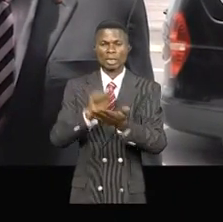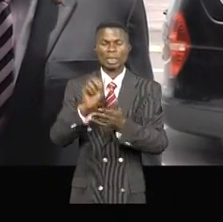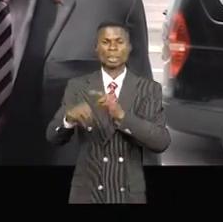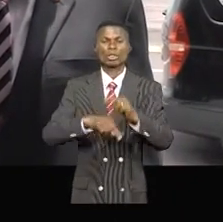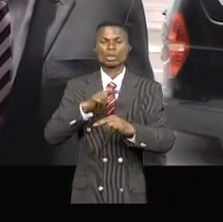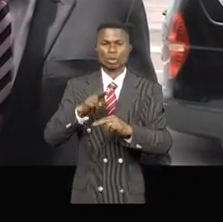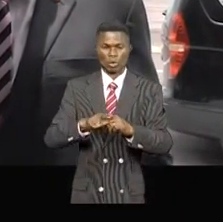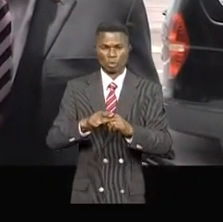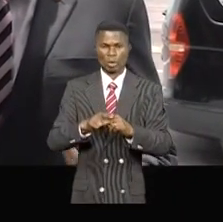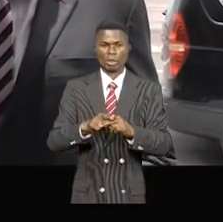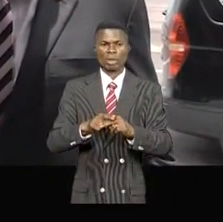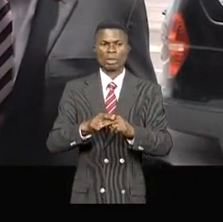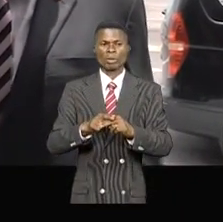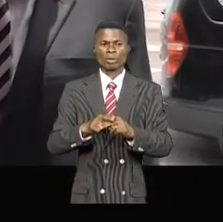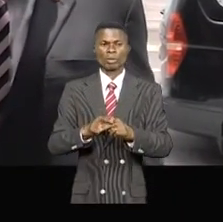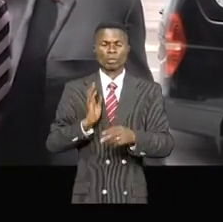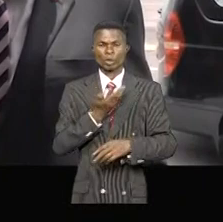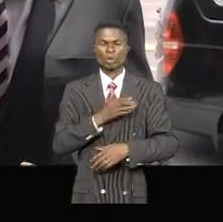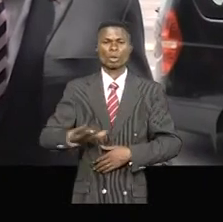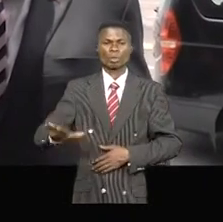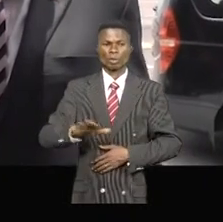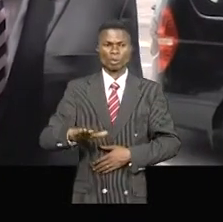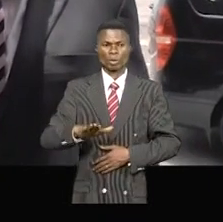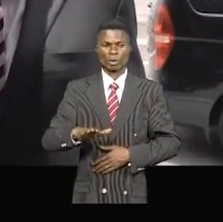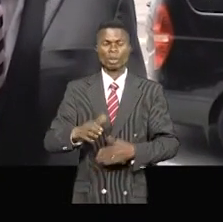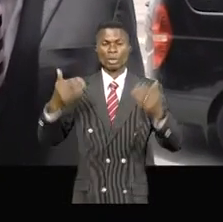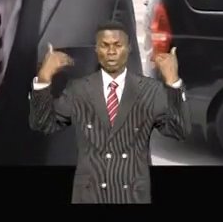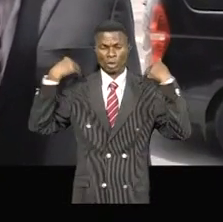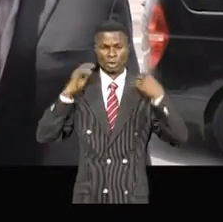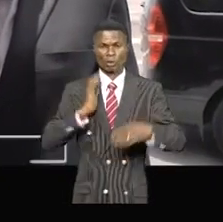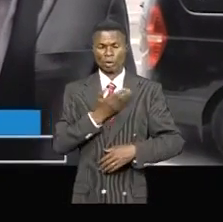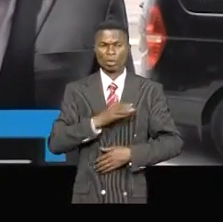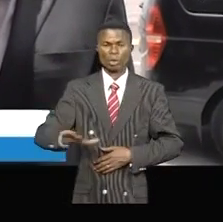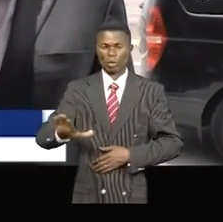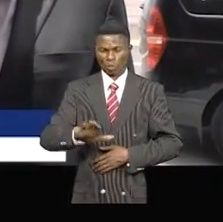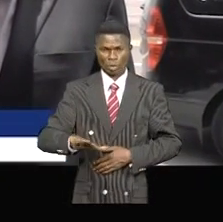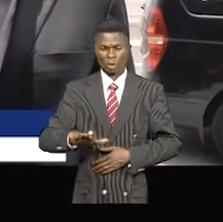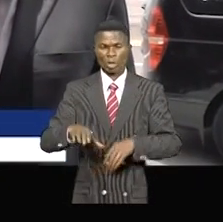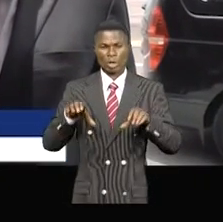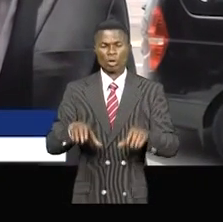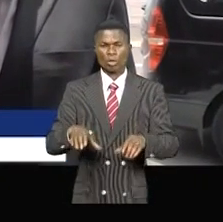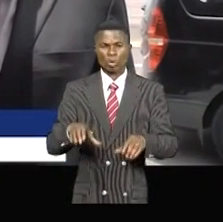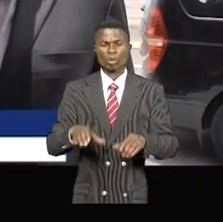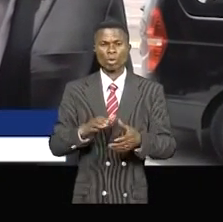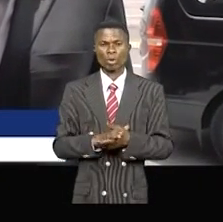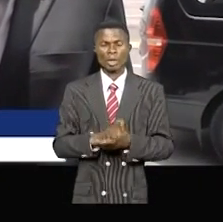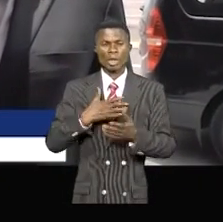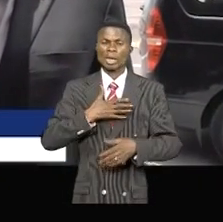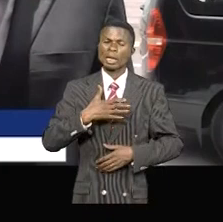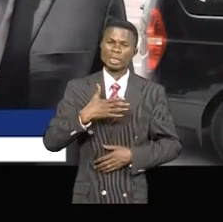que notre pays, les autorités de notre pays, puissent